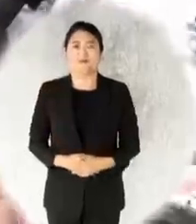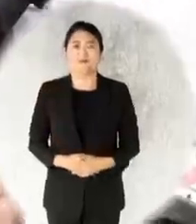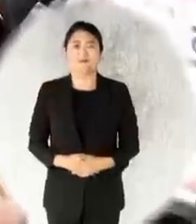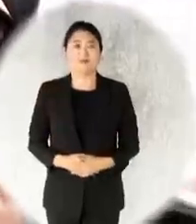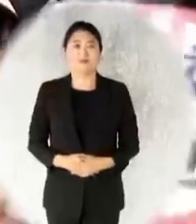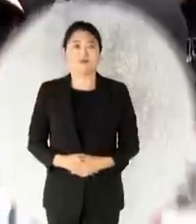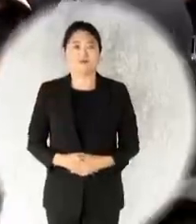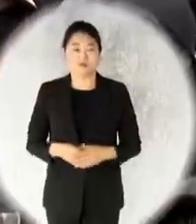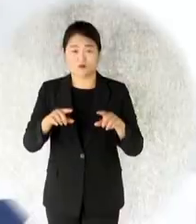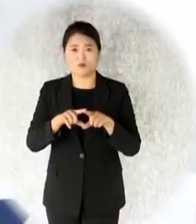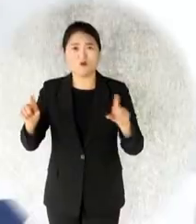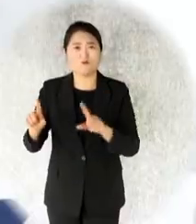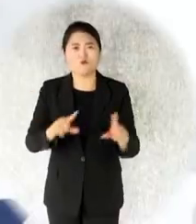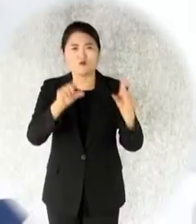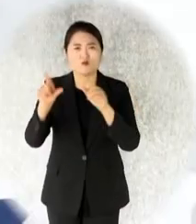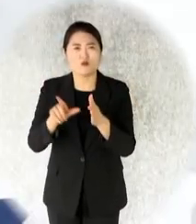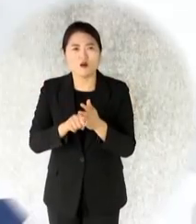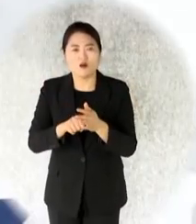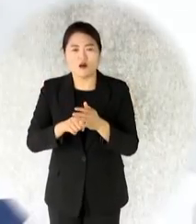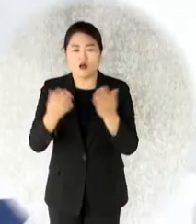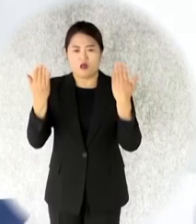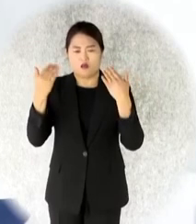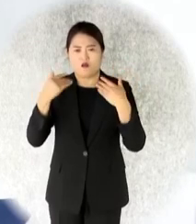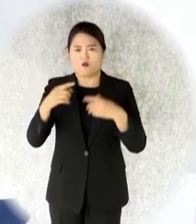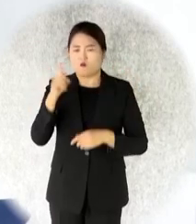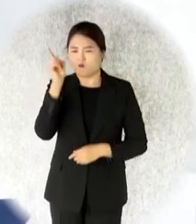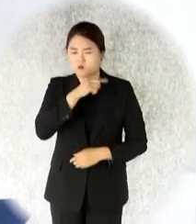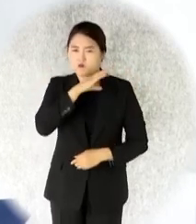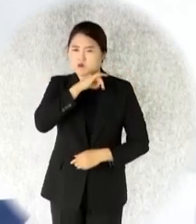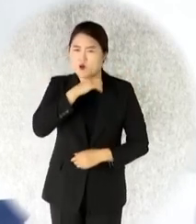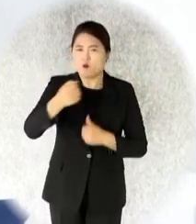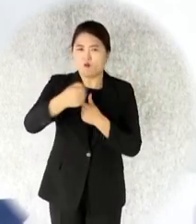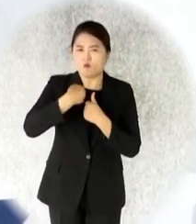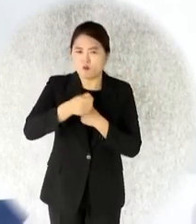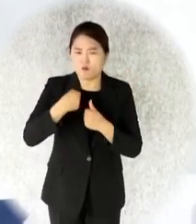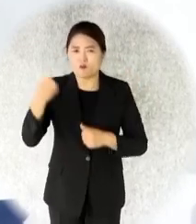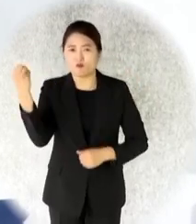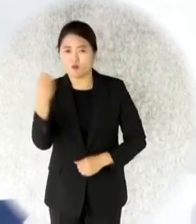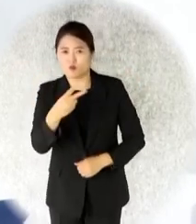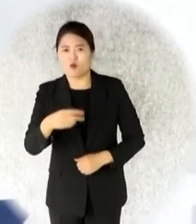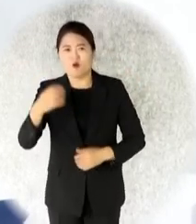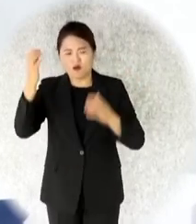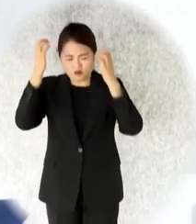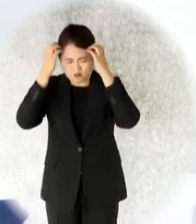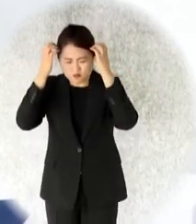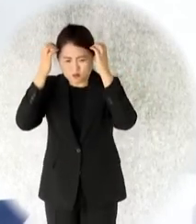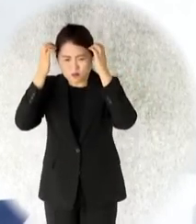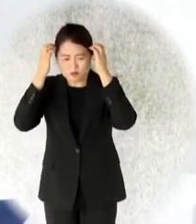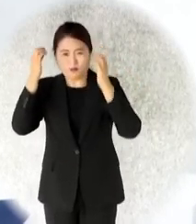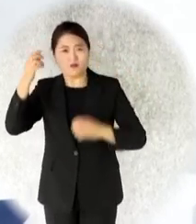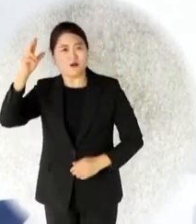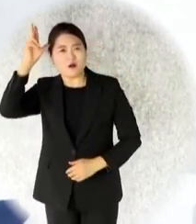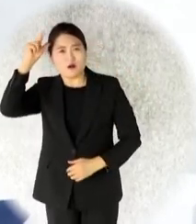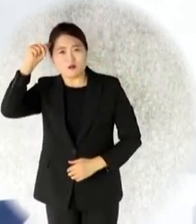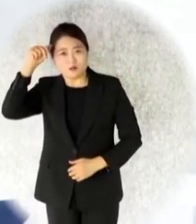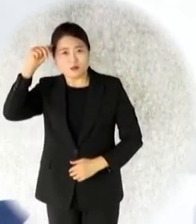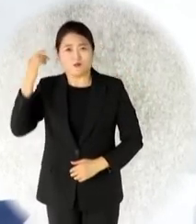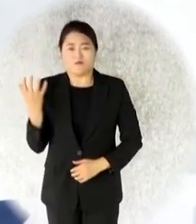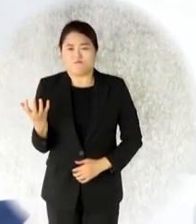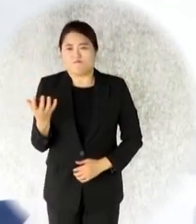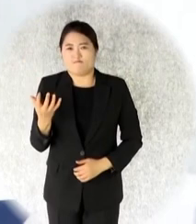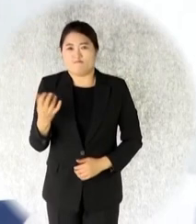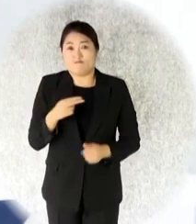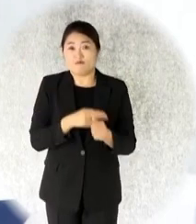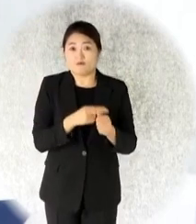일상화된 테러인 민원 폭력 이로 인해 고통받고 정신적인 고통을